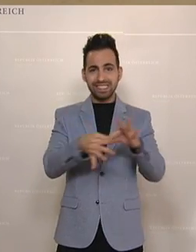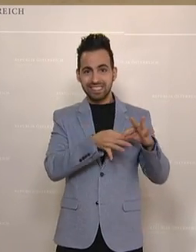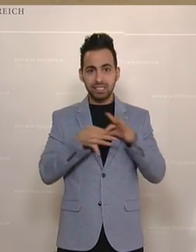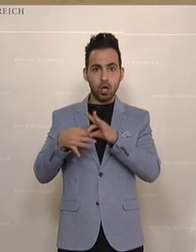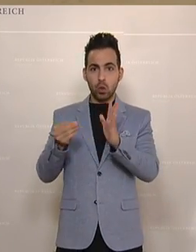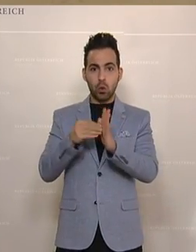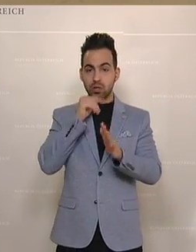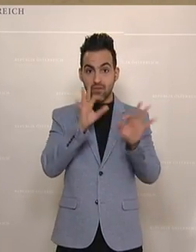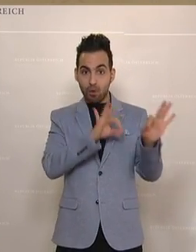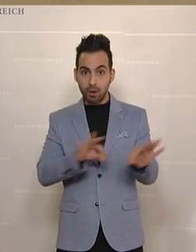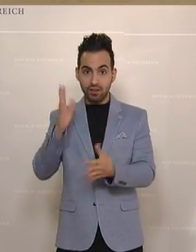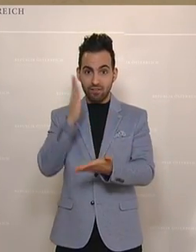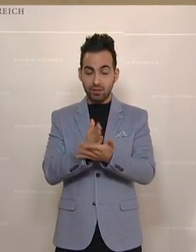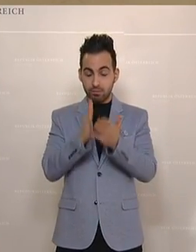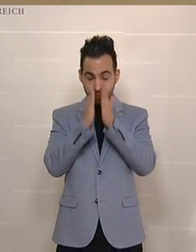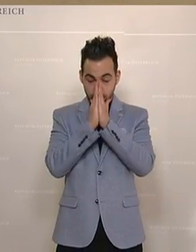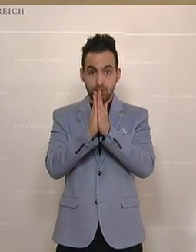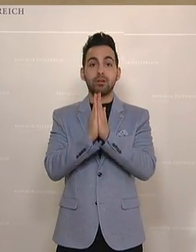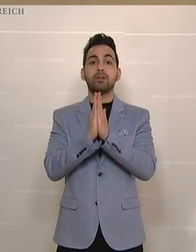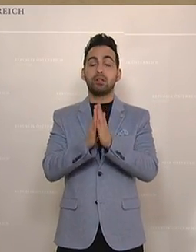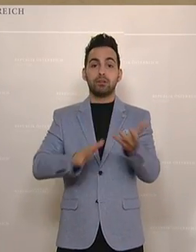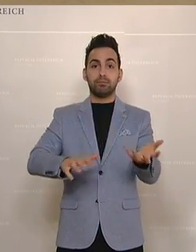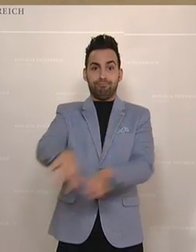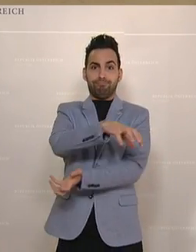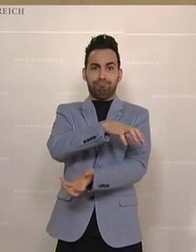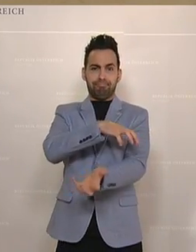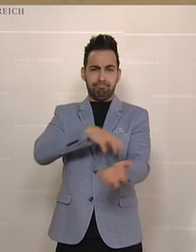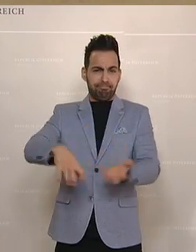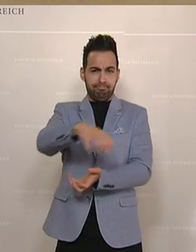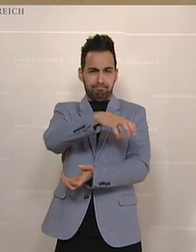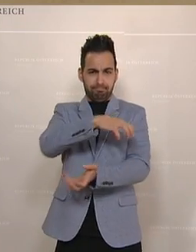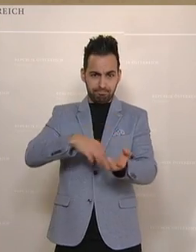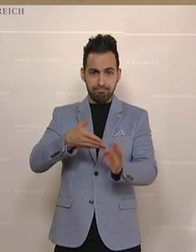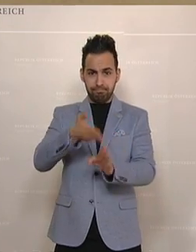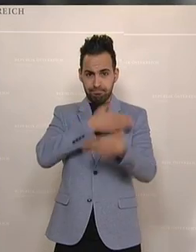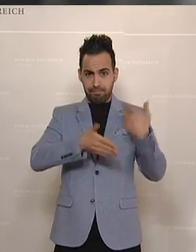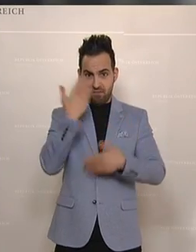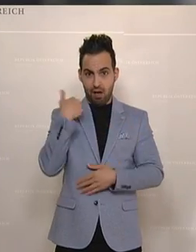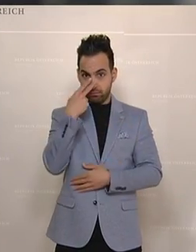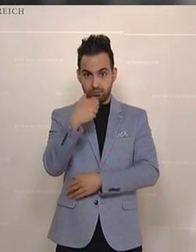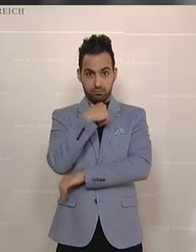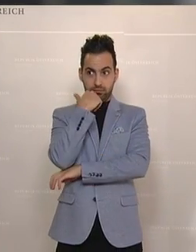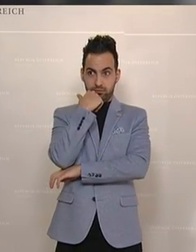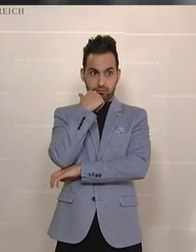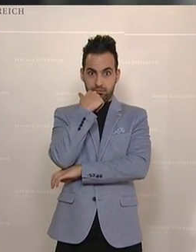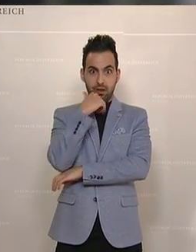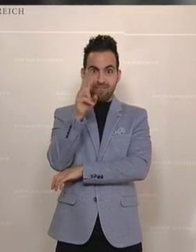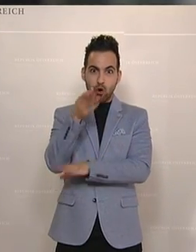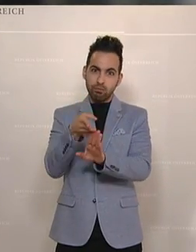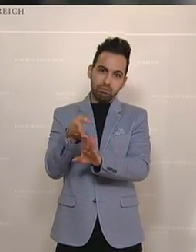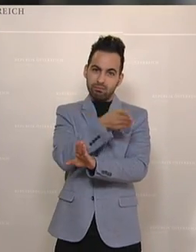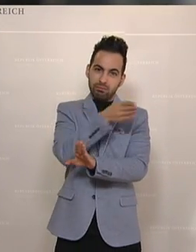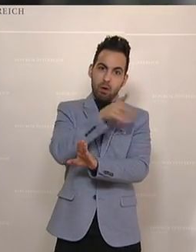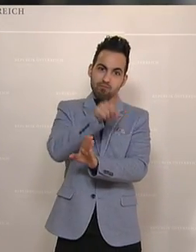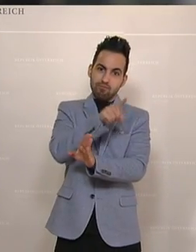bereit war für das Ganze. Also ein reinstes Tohuwabohu und Chaos, was da war. Man fragt sich ja, wieso haben Sie nicht die Monate davor